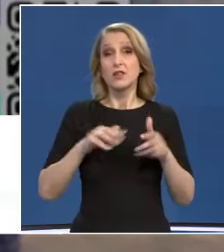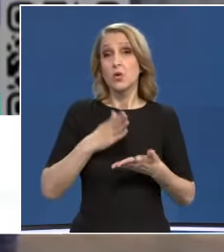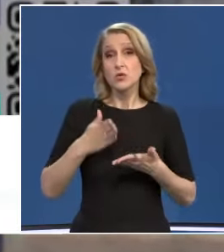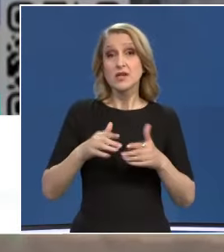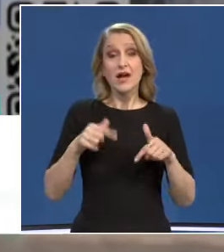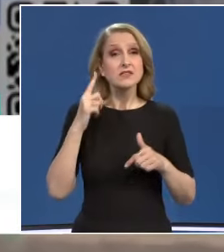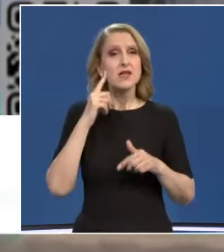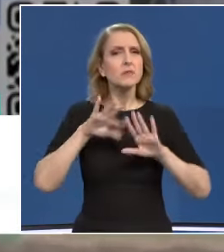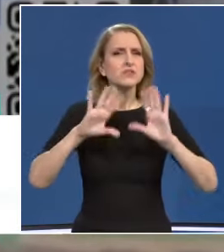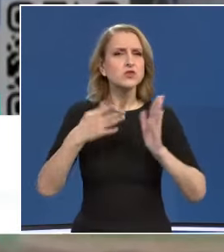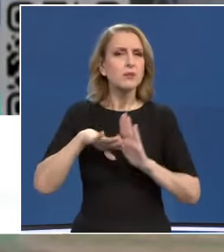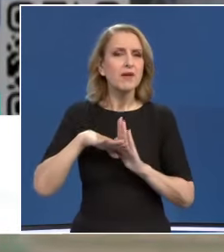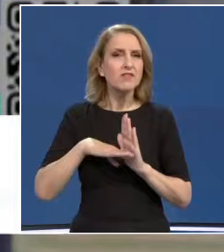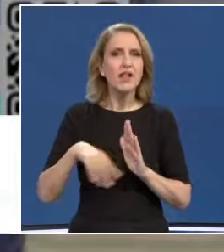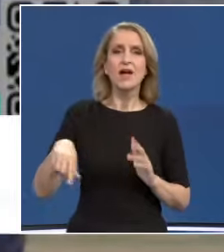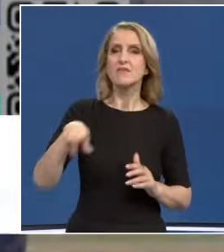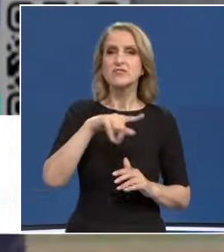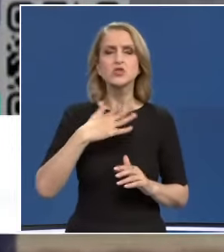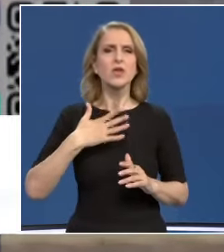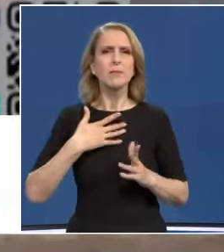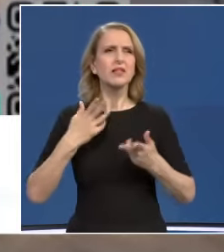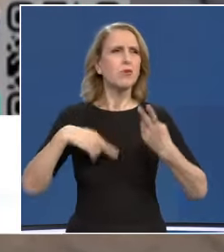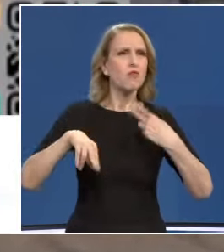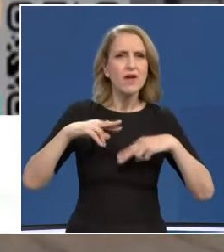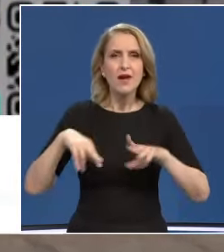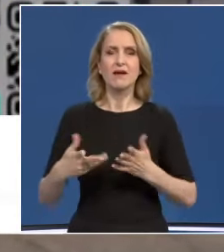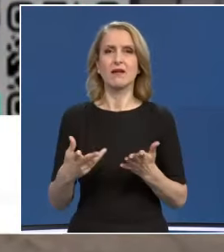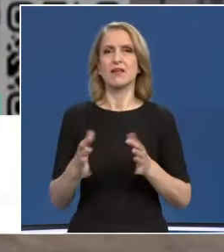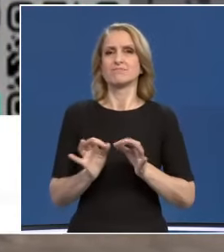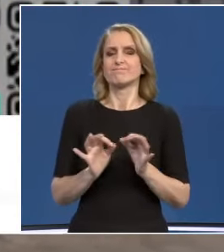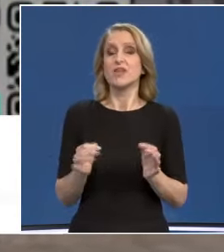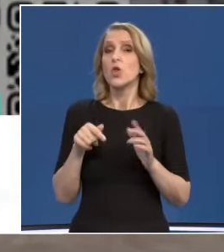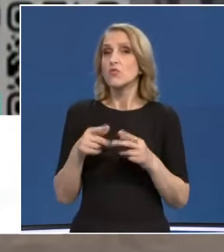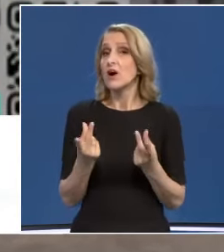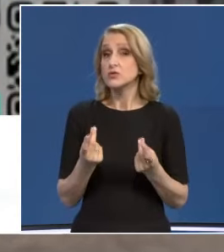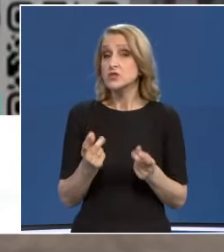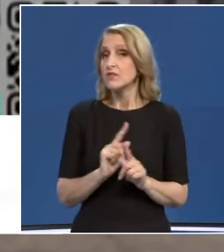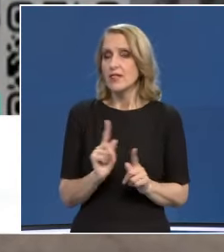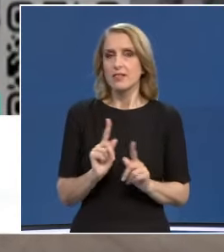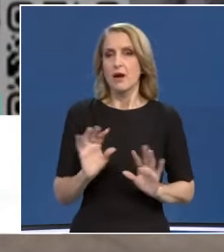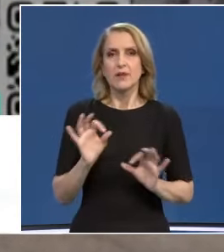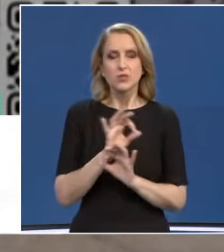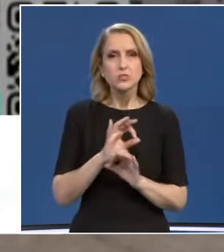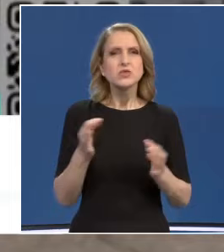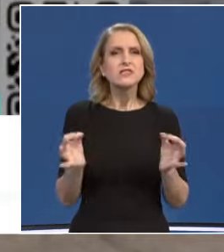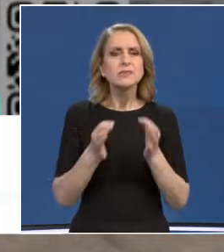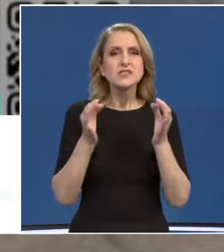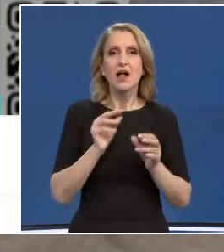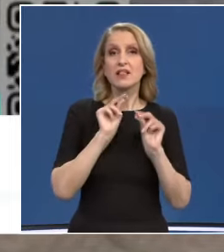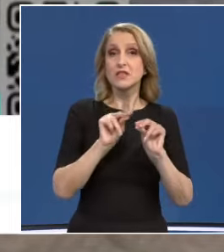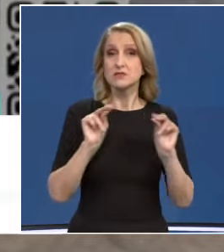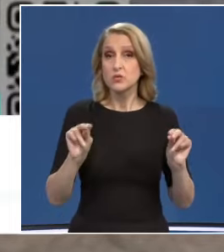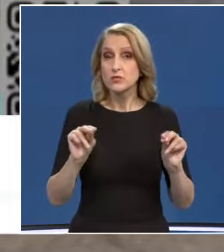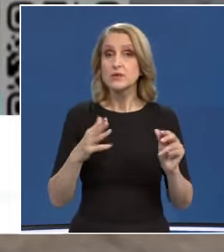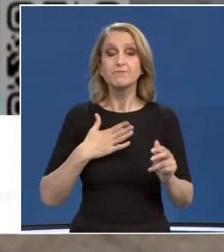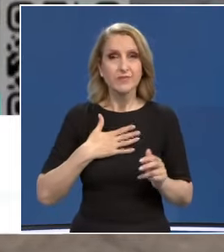правила, всички участват в някакъв вид проверки, разяснения и така нататък. Това означава, че няма нужда от никакви специални инструкции, тъй като